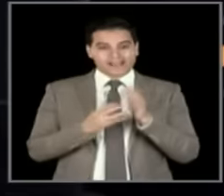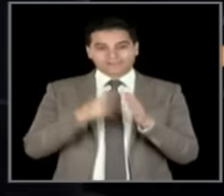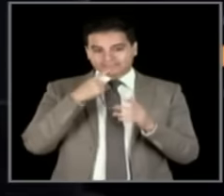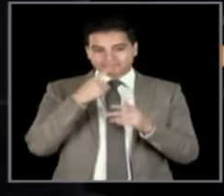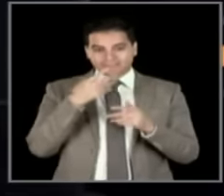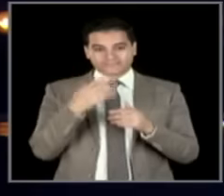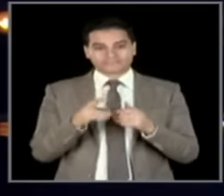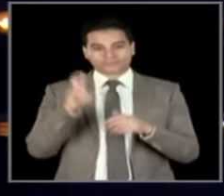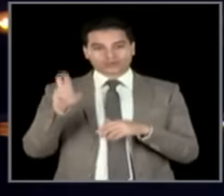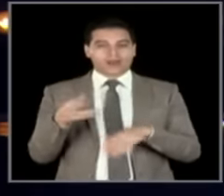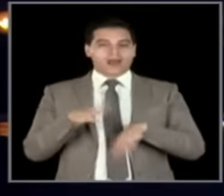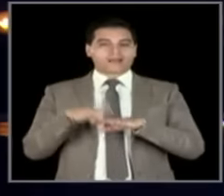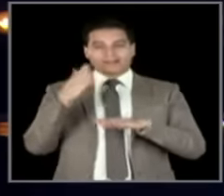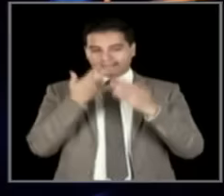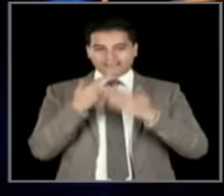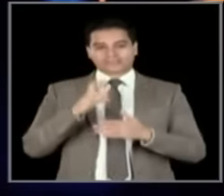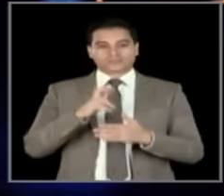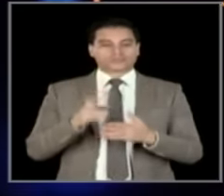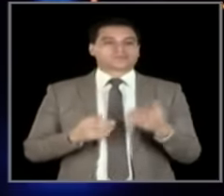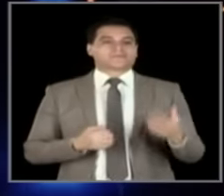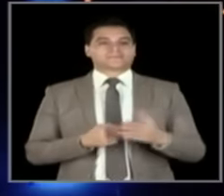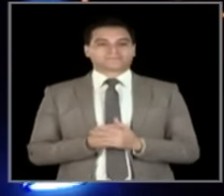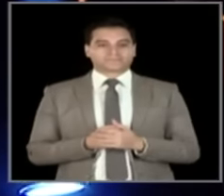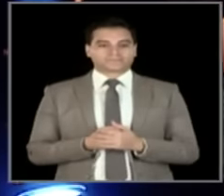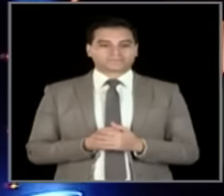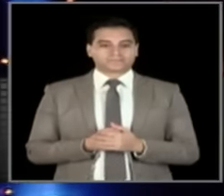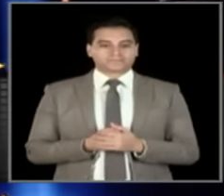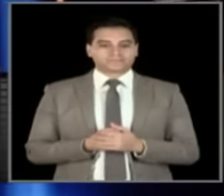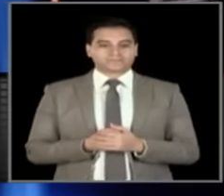اسكندرية، تاريخ، والسؤال هو: